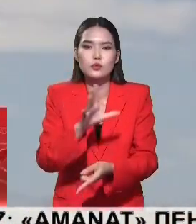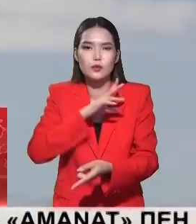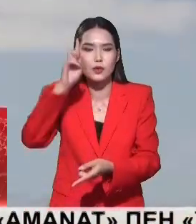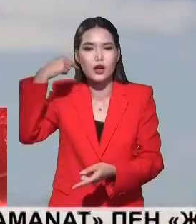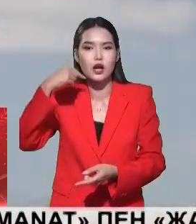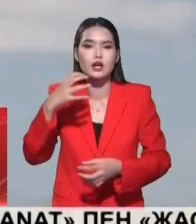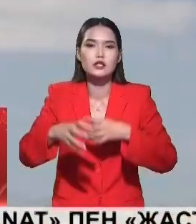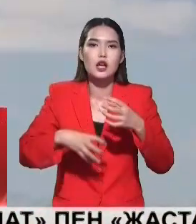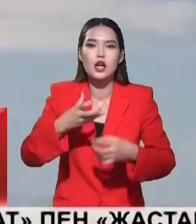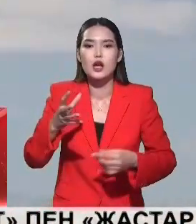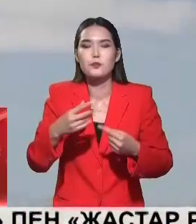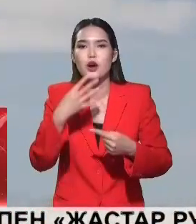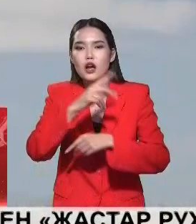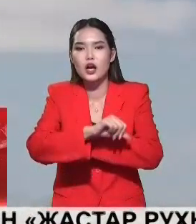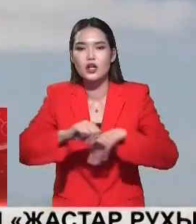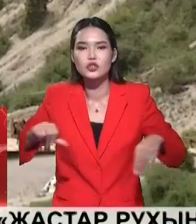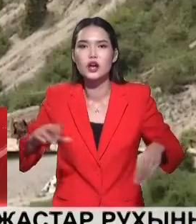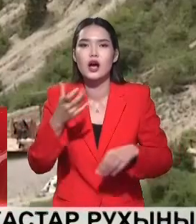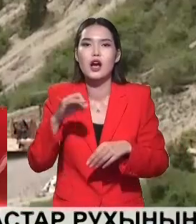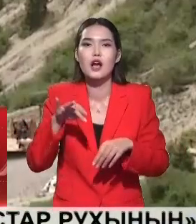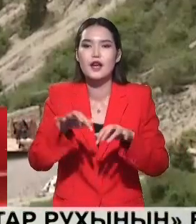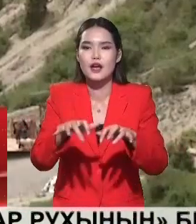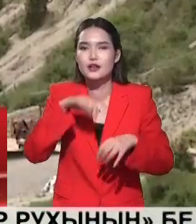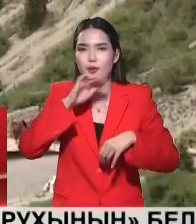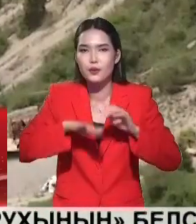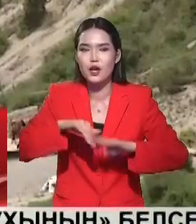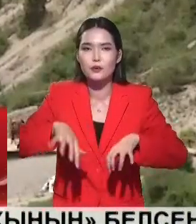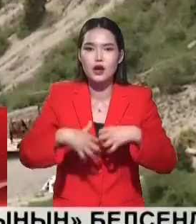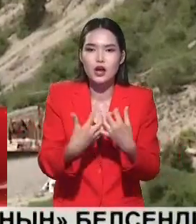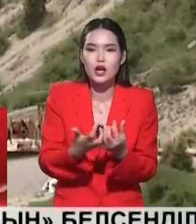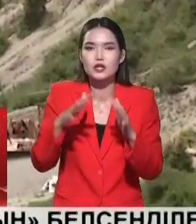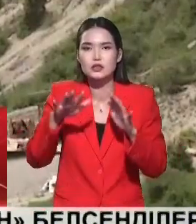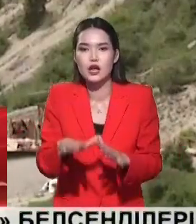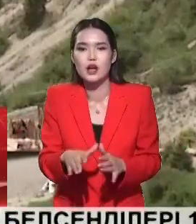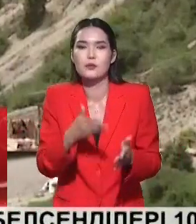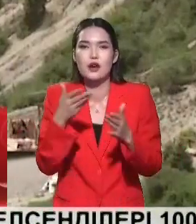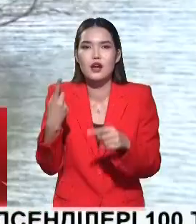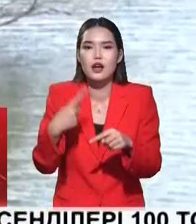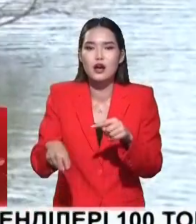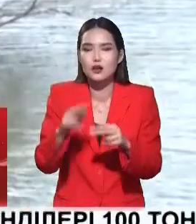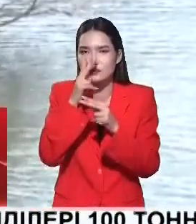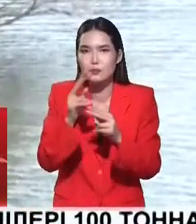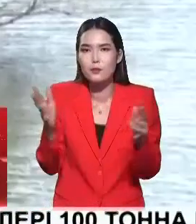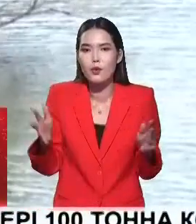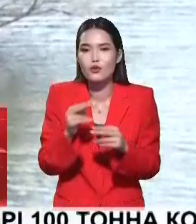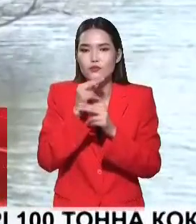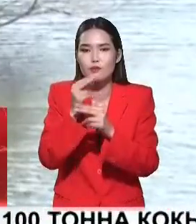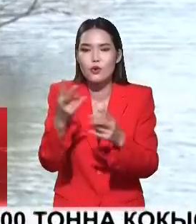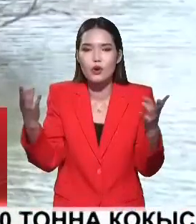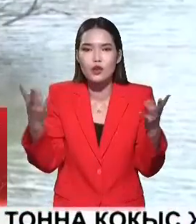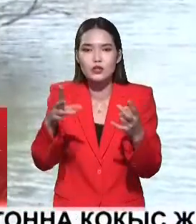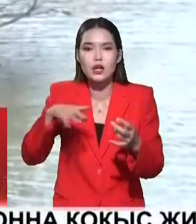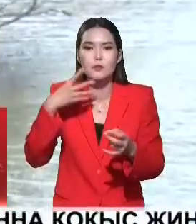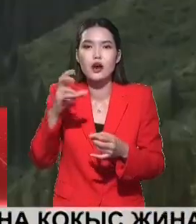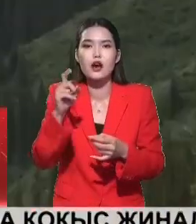әлемнің түкпір-түкпірінен шетелдік IT мамандарды, яғни цифрлық көшпенділерді тарту ісіне айрықша мән беру қажет деп санайды. Үкіметке биыл қазан